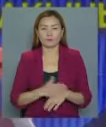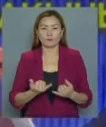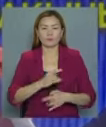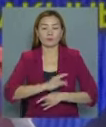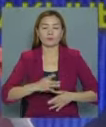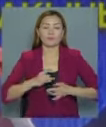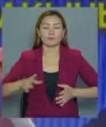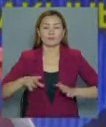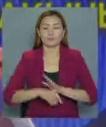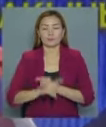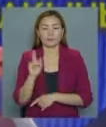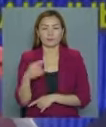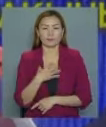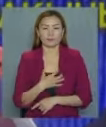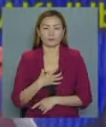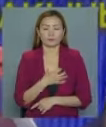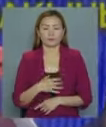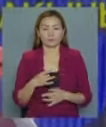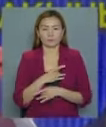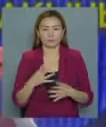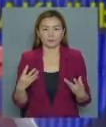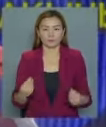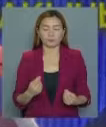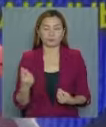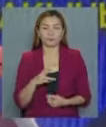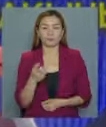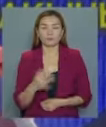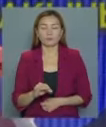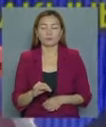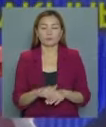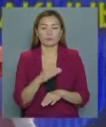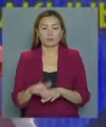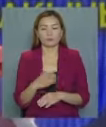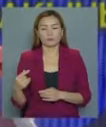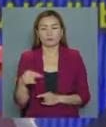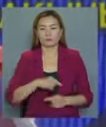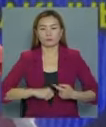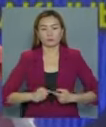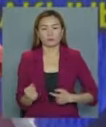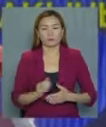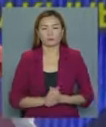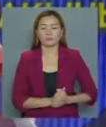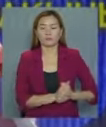мерекелердин ичиндеги эң мейримди, достукту